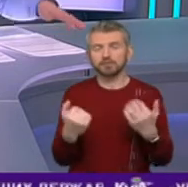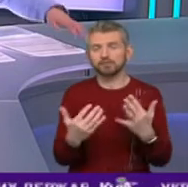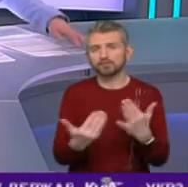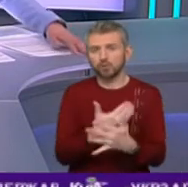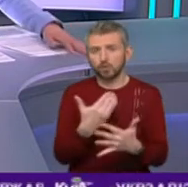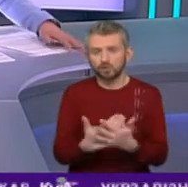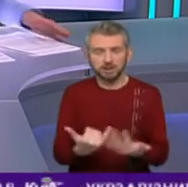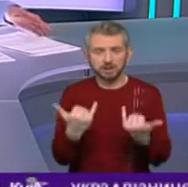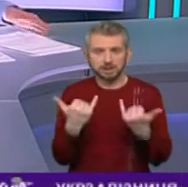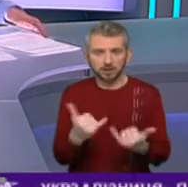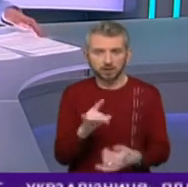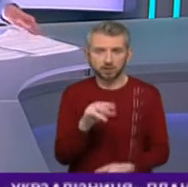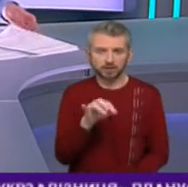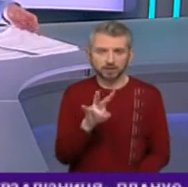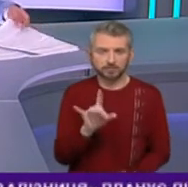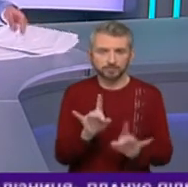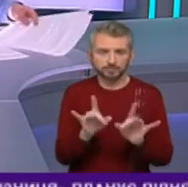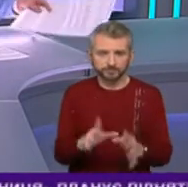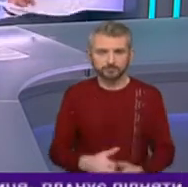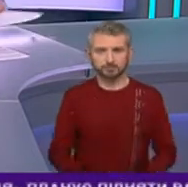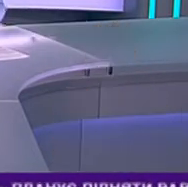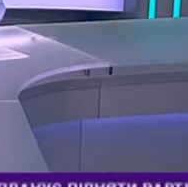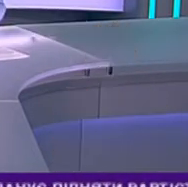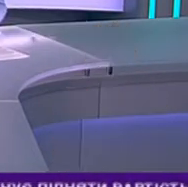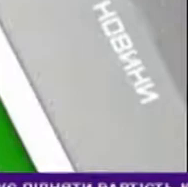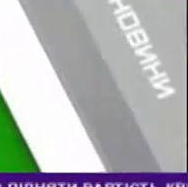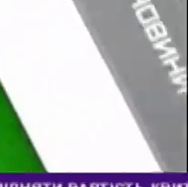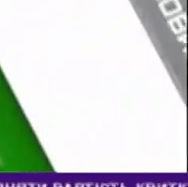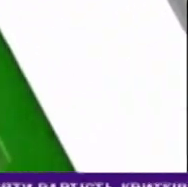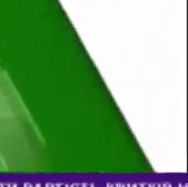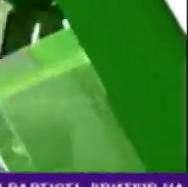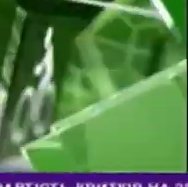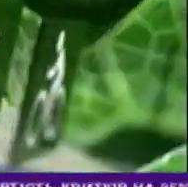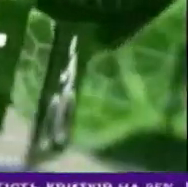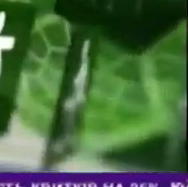дня просто зараз у Руслана Свіріна. Залишайтесь.